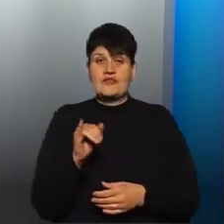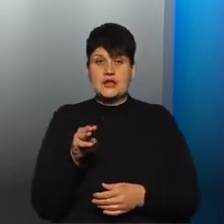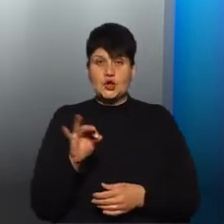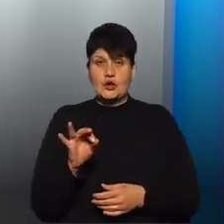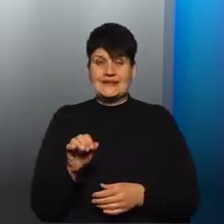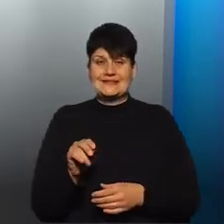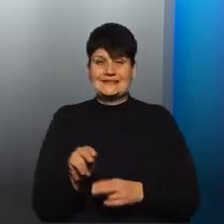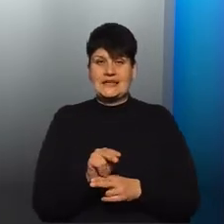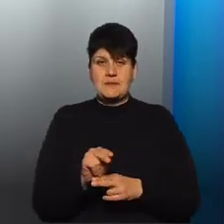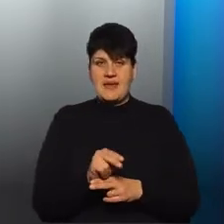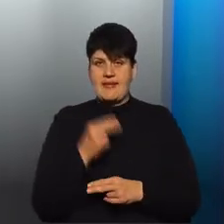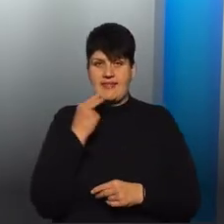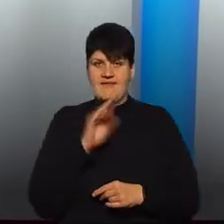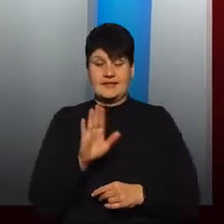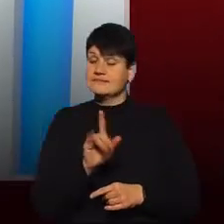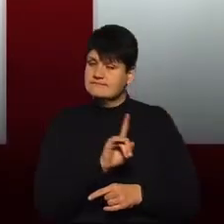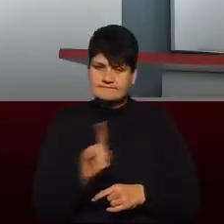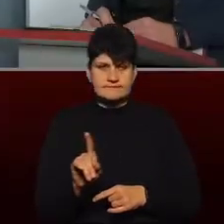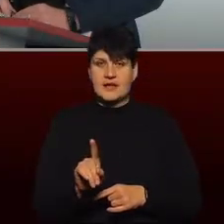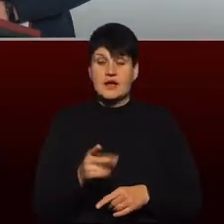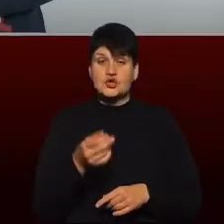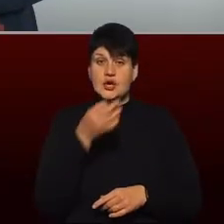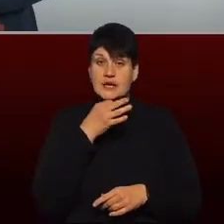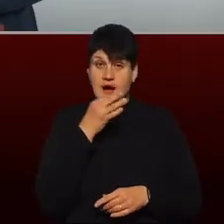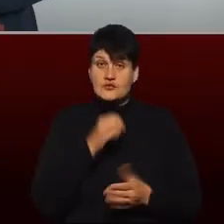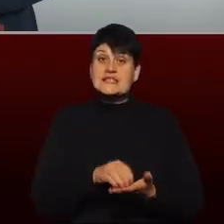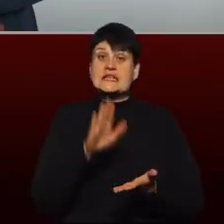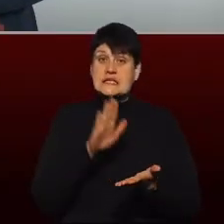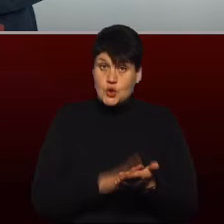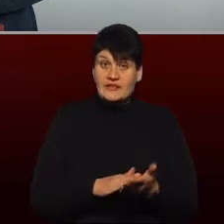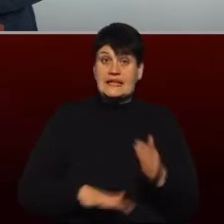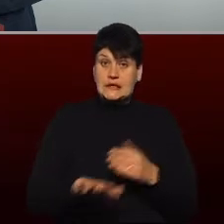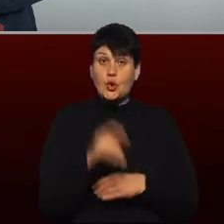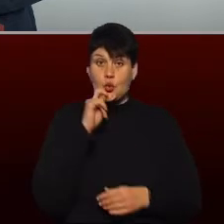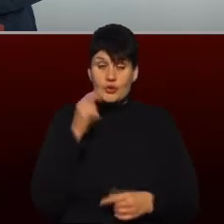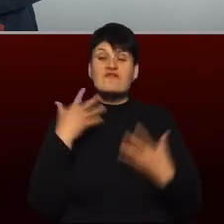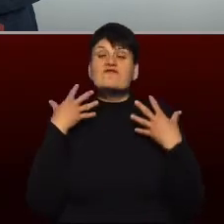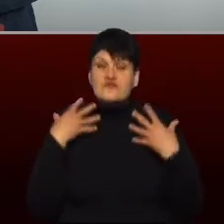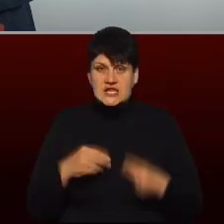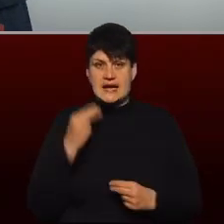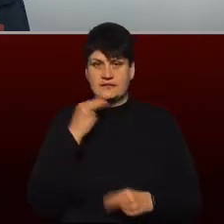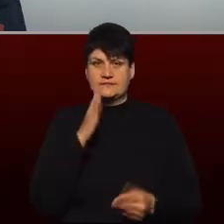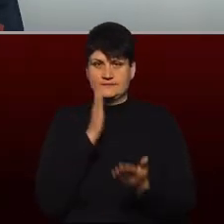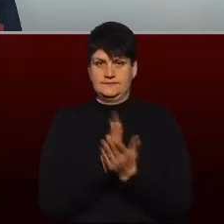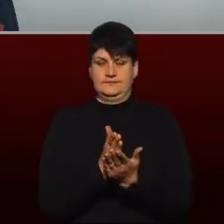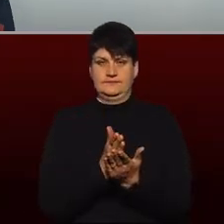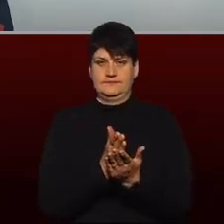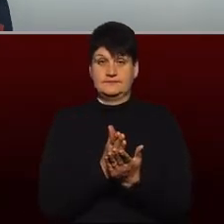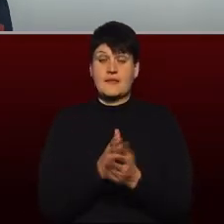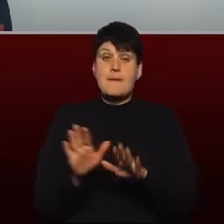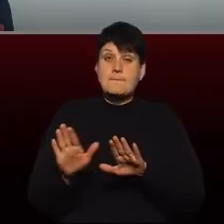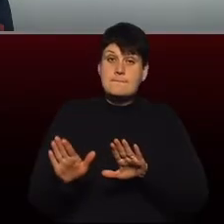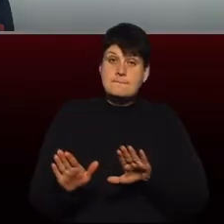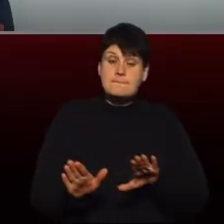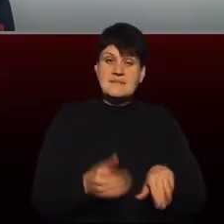ні. Якщо лікарський засіб зареєстрований на території України, значить, він вже є ефективний. Після